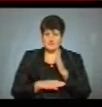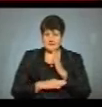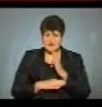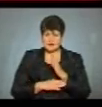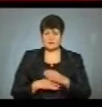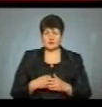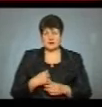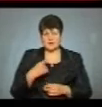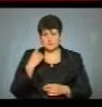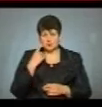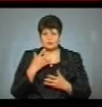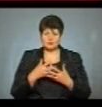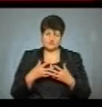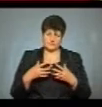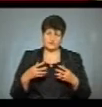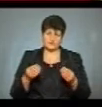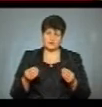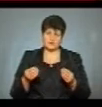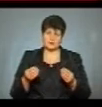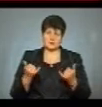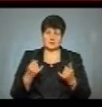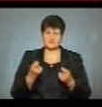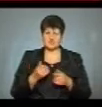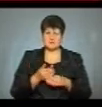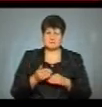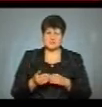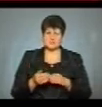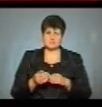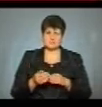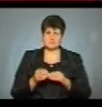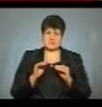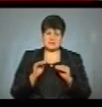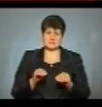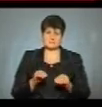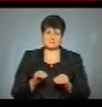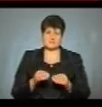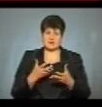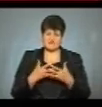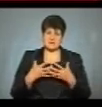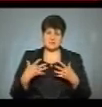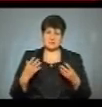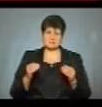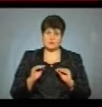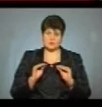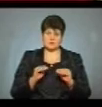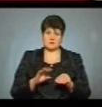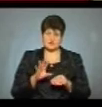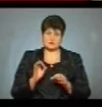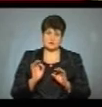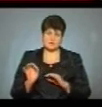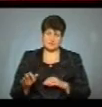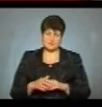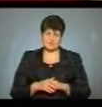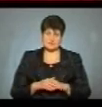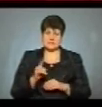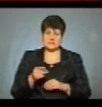я думаю, що навесні, бо зараз вже трошки пізно вже його висаджувати, навесні ми висадимо і все буде нормально.